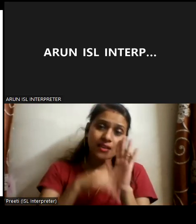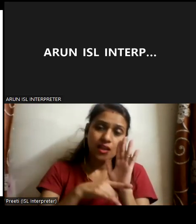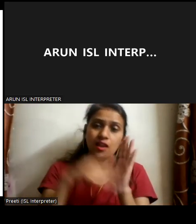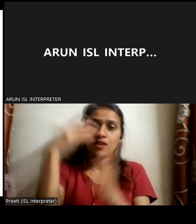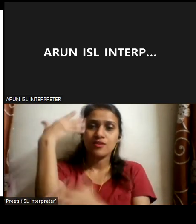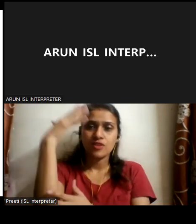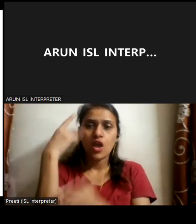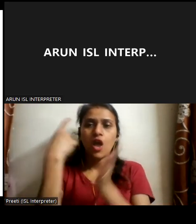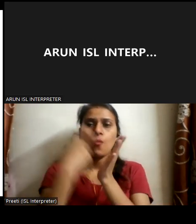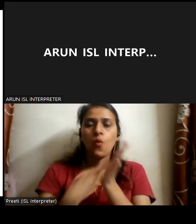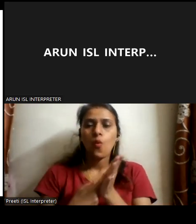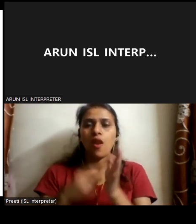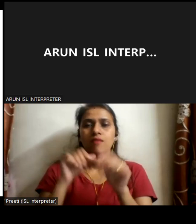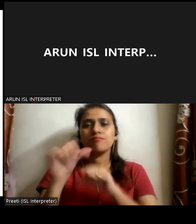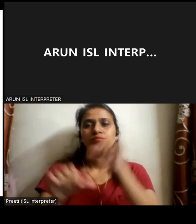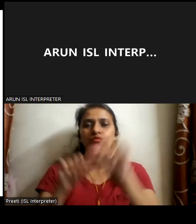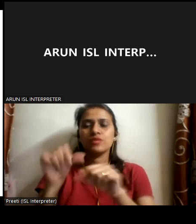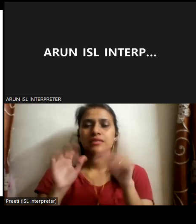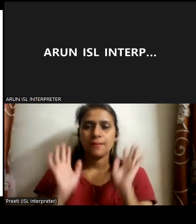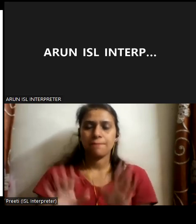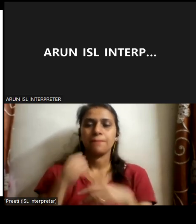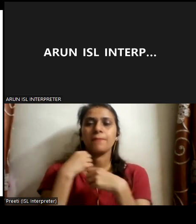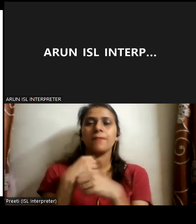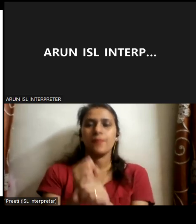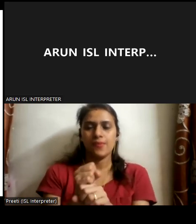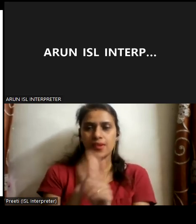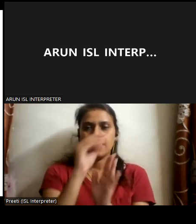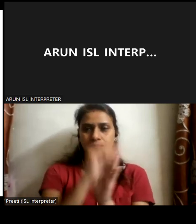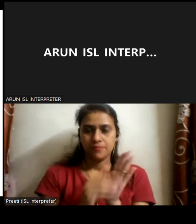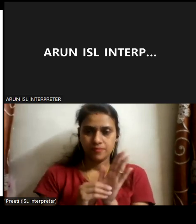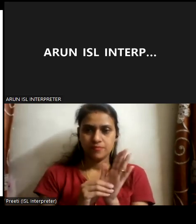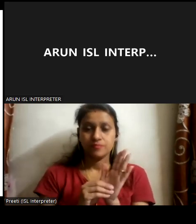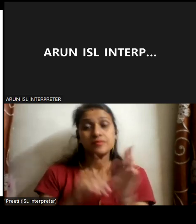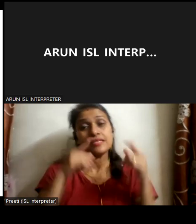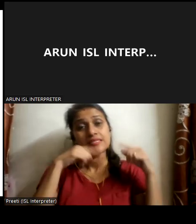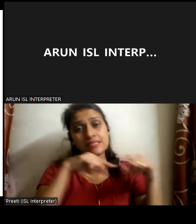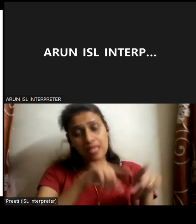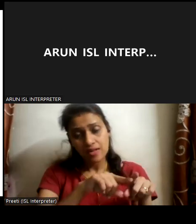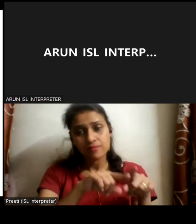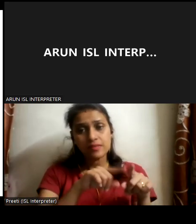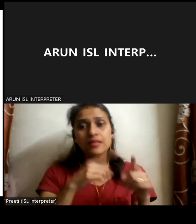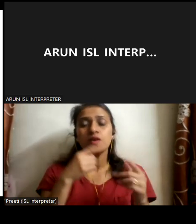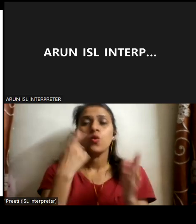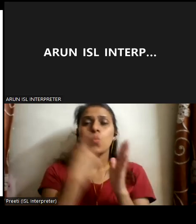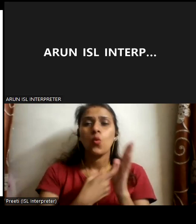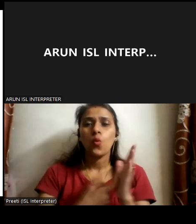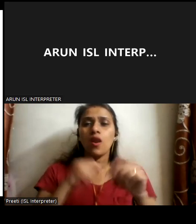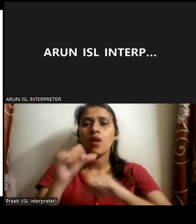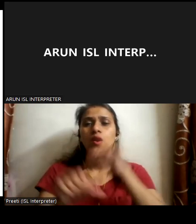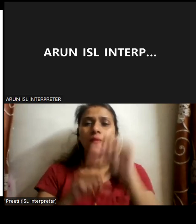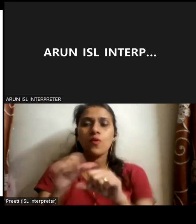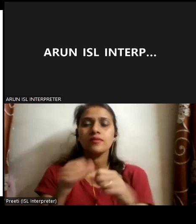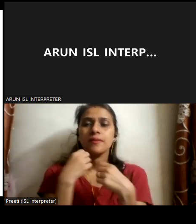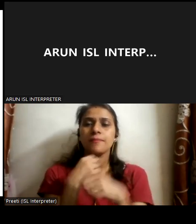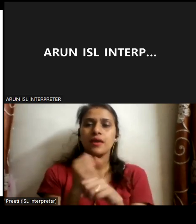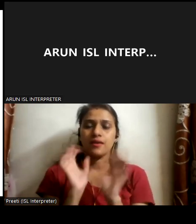ऑपरेटिंग प्रोसीजर डेवलप किया जाता है. सो दीज इंस्टीट्यूशंस आल्सो डेवलप स्टैंडर्ड ऑपरेटिंग प्रोसीजर्स एंड